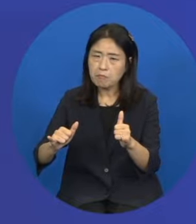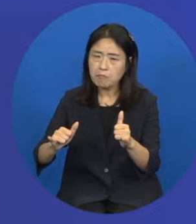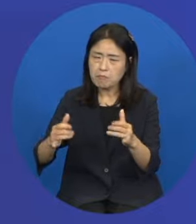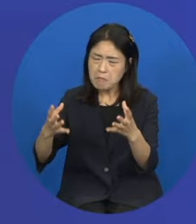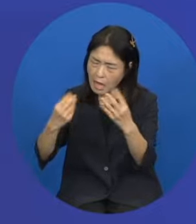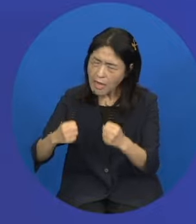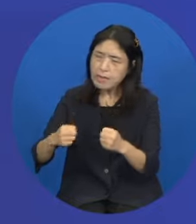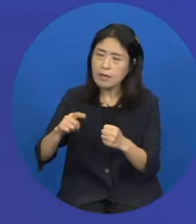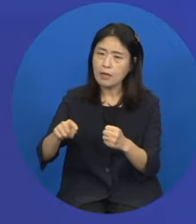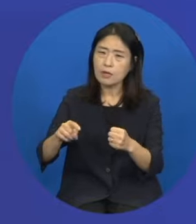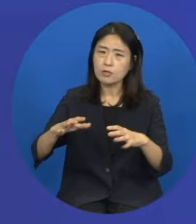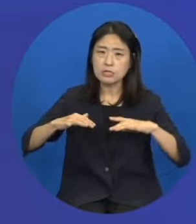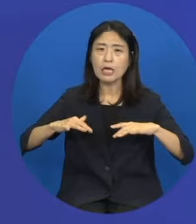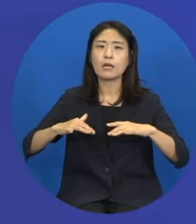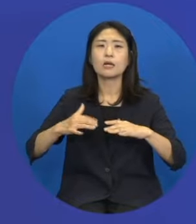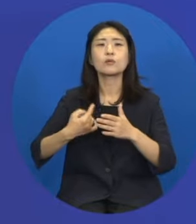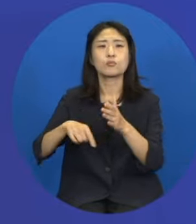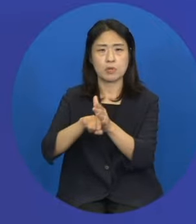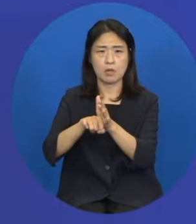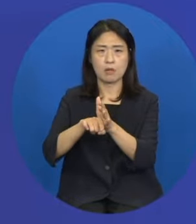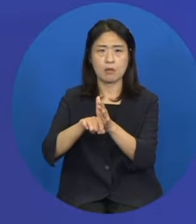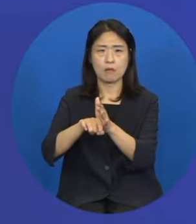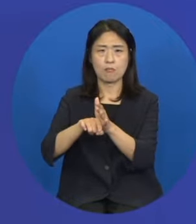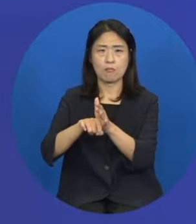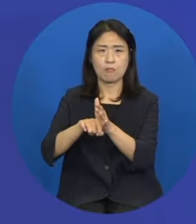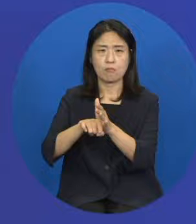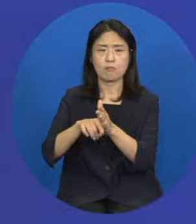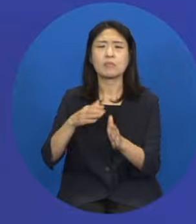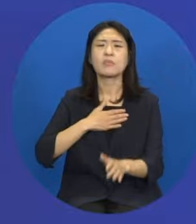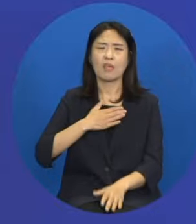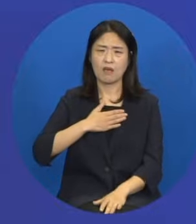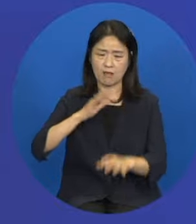위함인가는 그건 우리가 알죠.